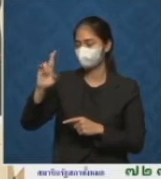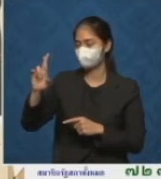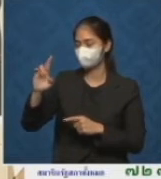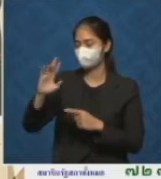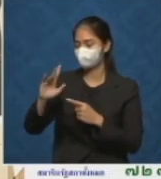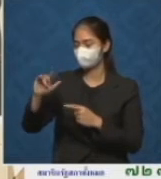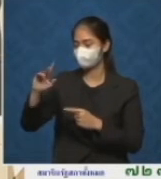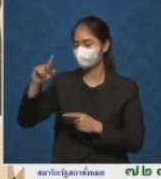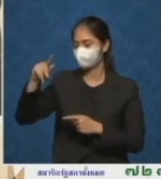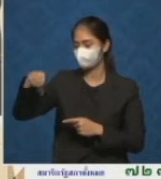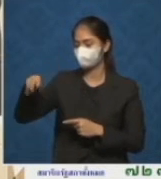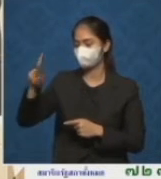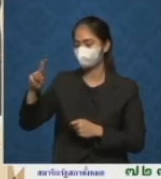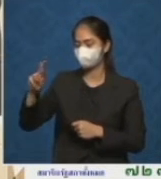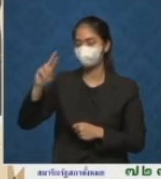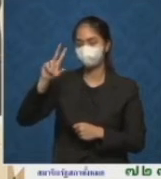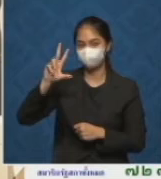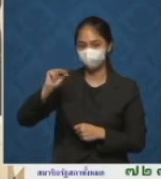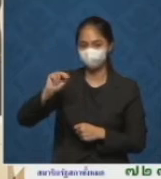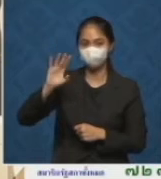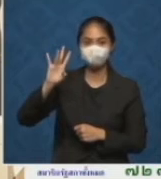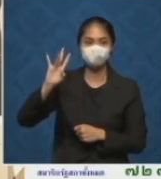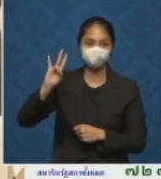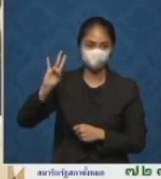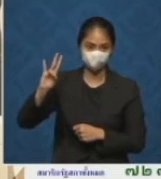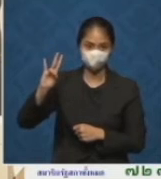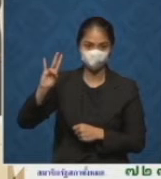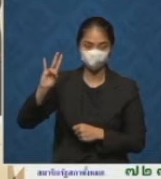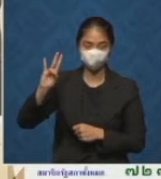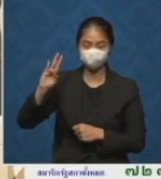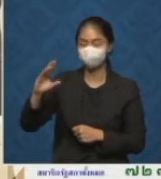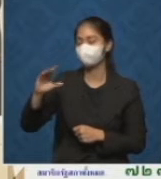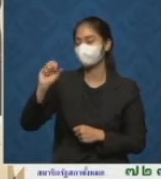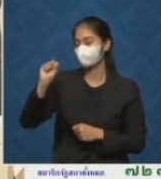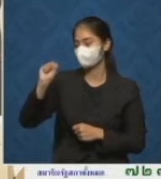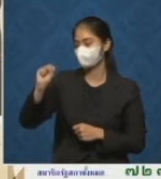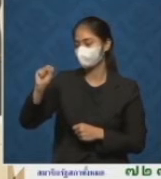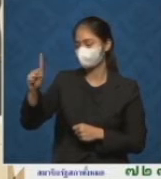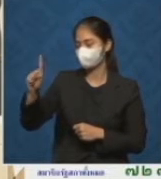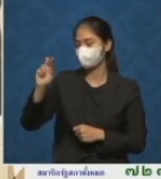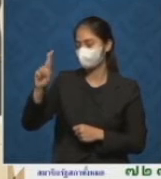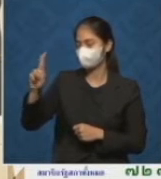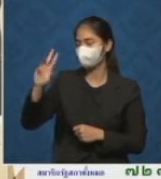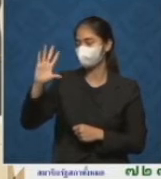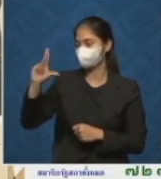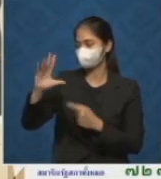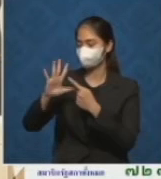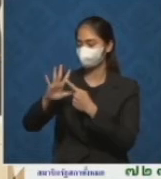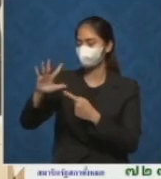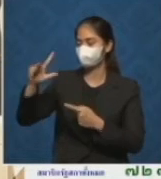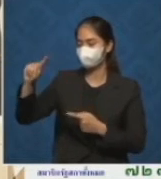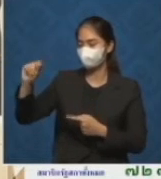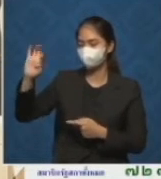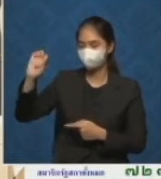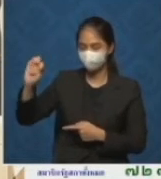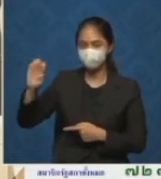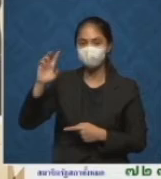ฒน์37ว่าที่พันตรีสรชาติวิชยะสุวรรณพรหม